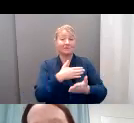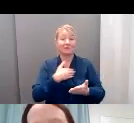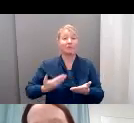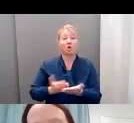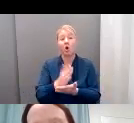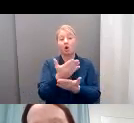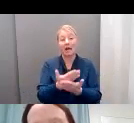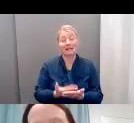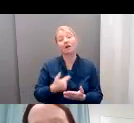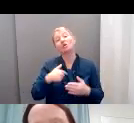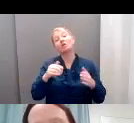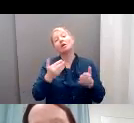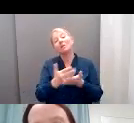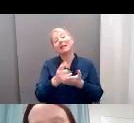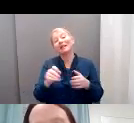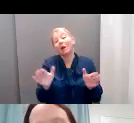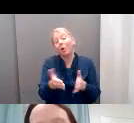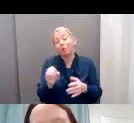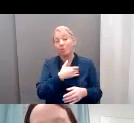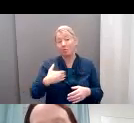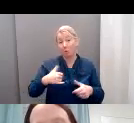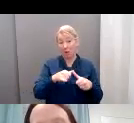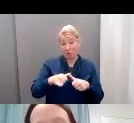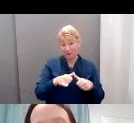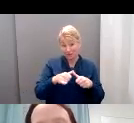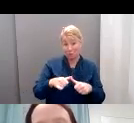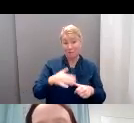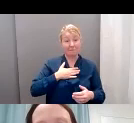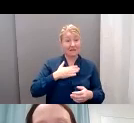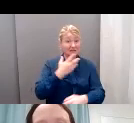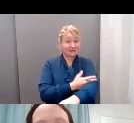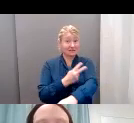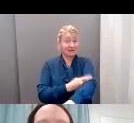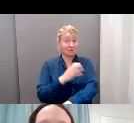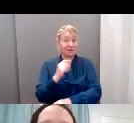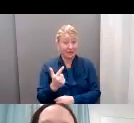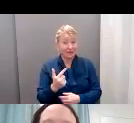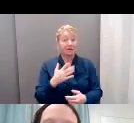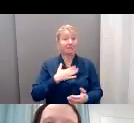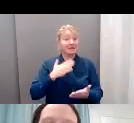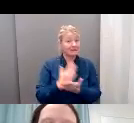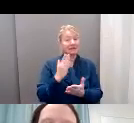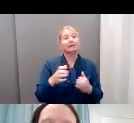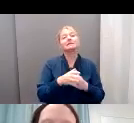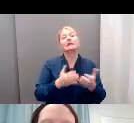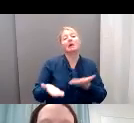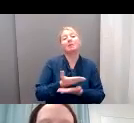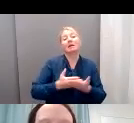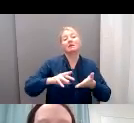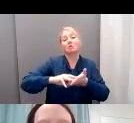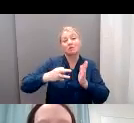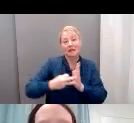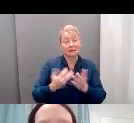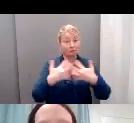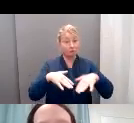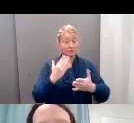om våra olika organisationer. Min sexualitet, min rätt är alltså ett samarbetsprojekt mellan